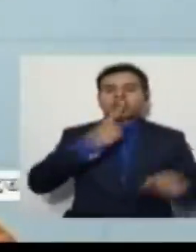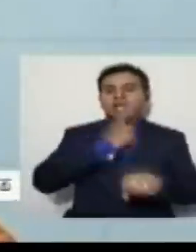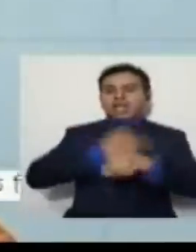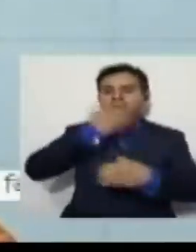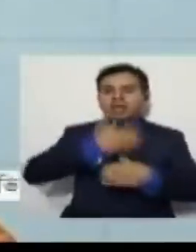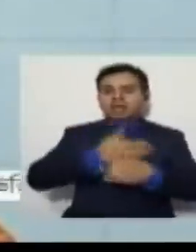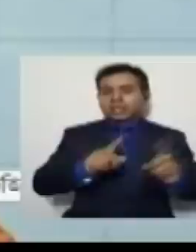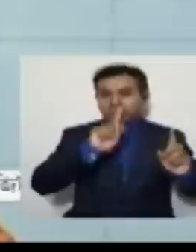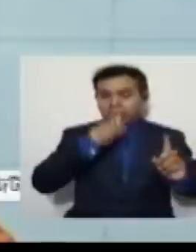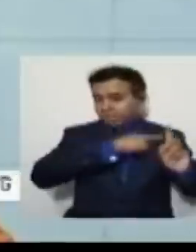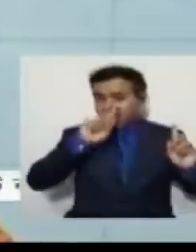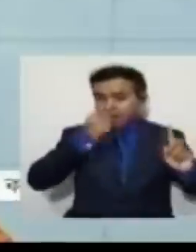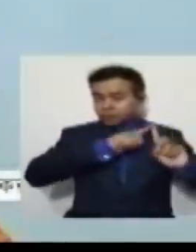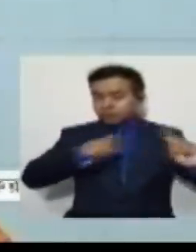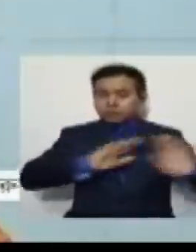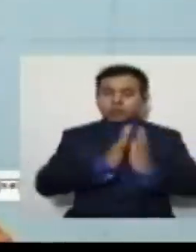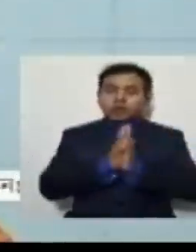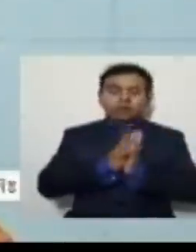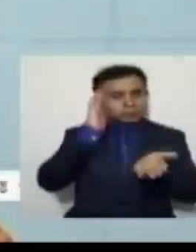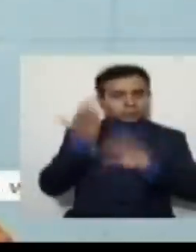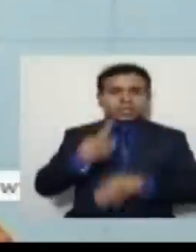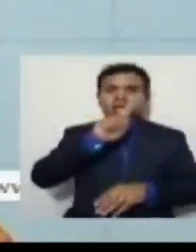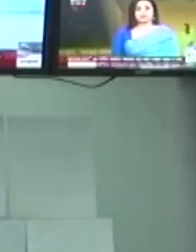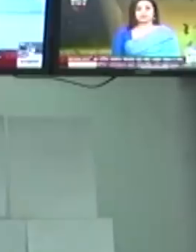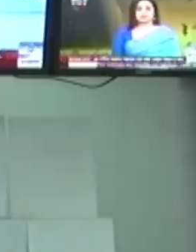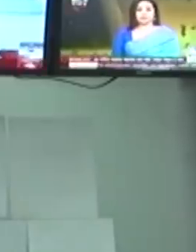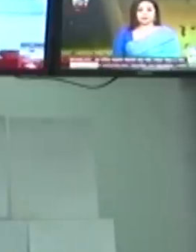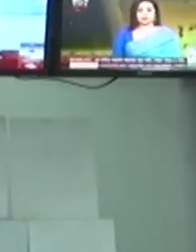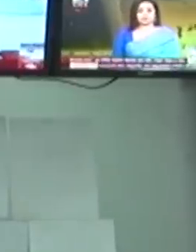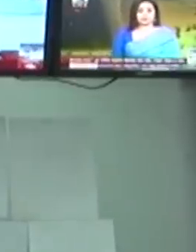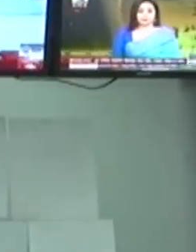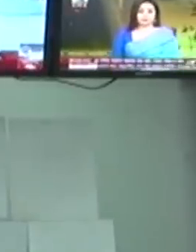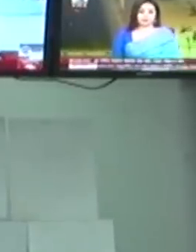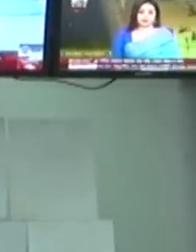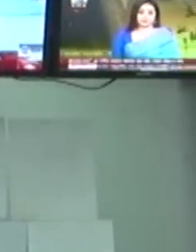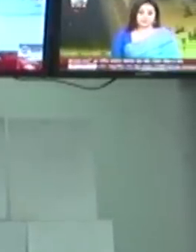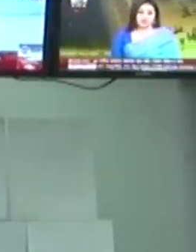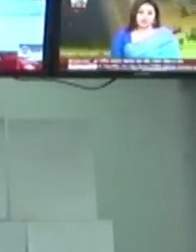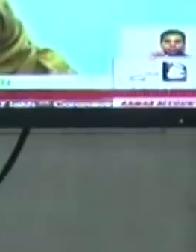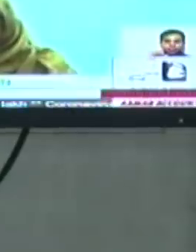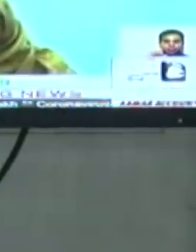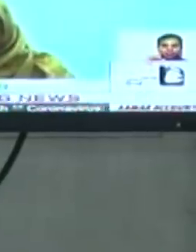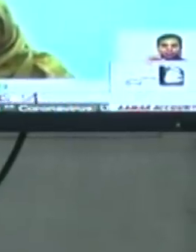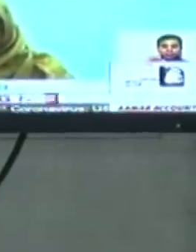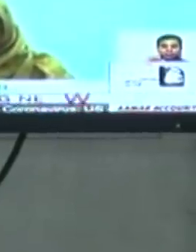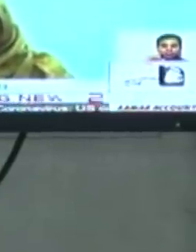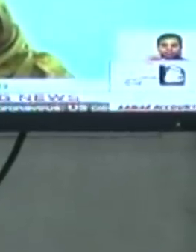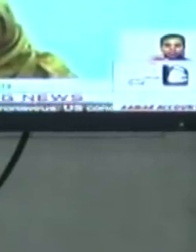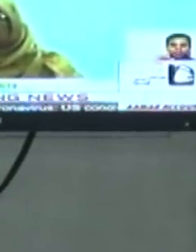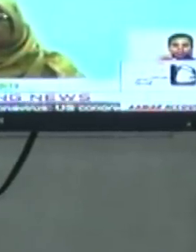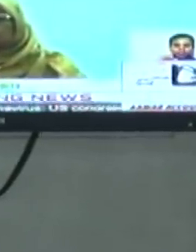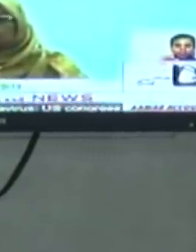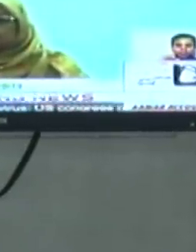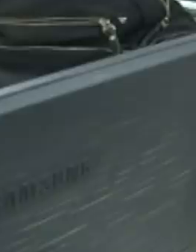সুস্থ হয়েছে 4 জন এবং এ পর্যন্ত 112 জন। স্বাস্থ্য অধিদপ্তরের অনলাইন বুলেটিনে অতিরিক্ত মহাপরিচালক নাসিমা সুলতানা